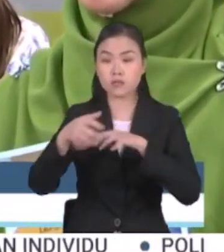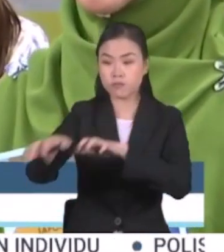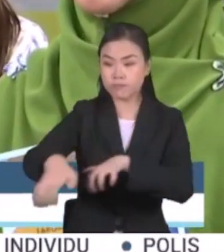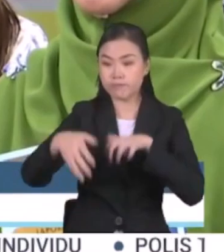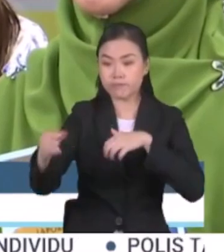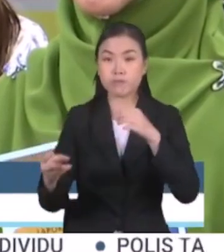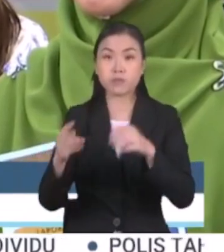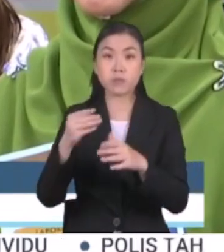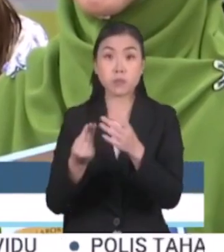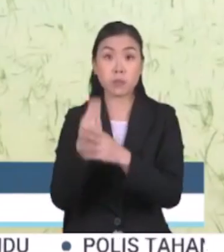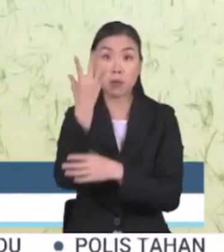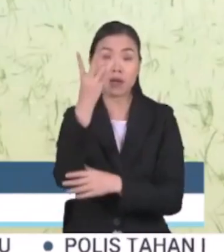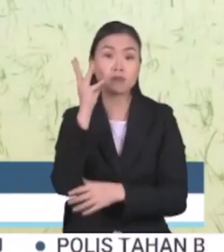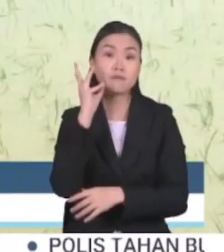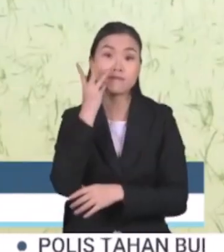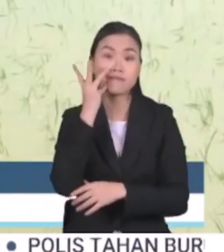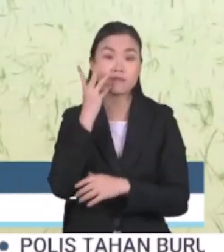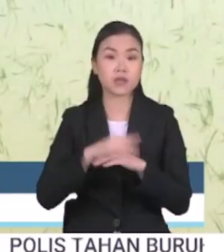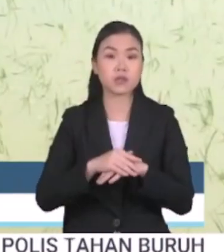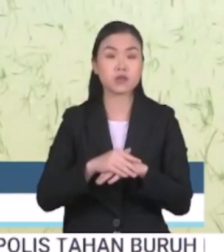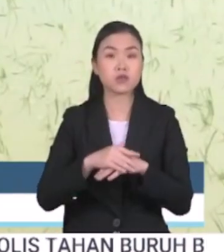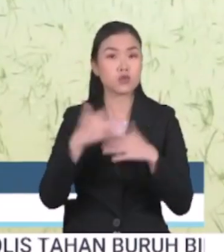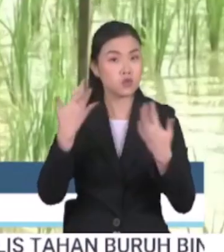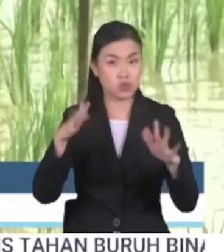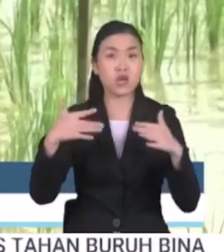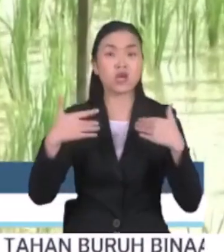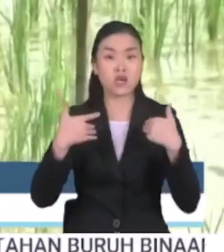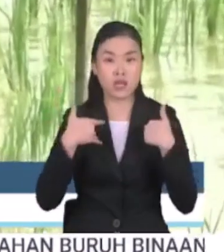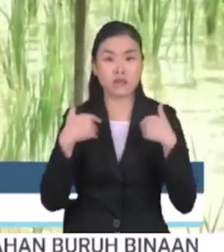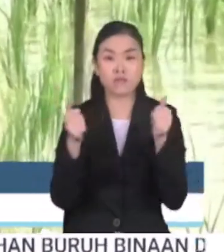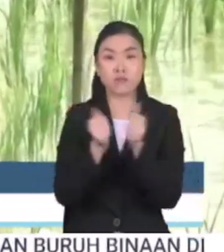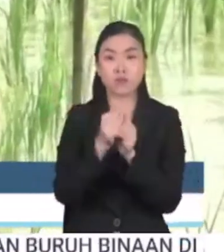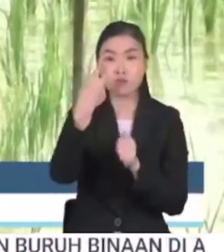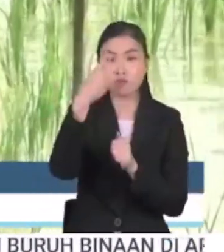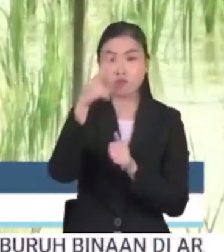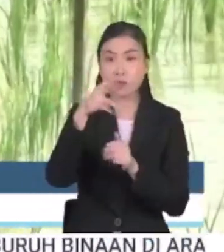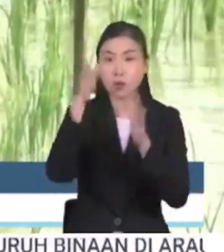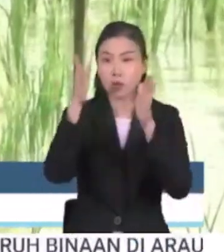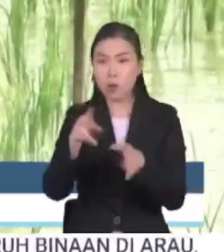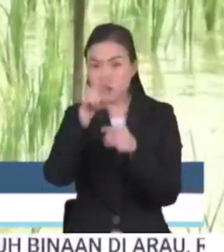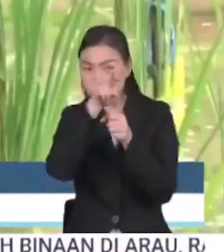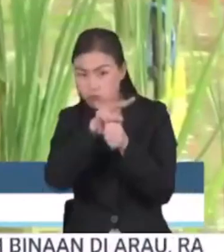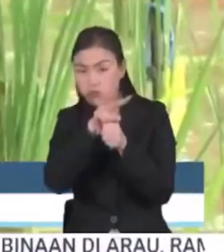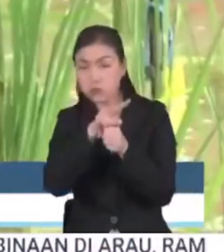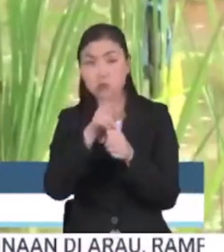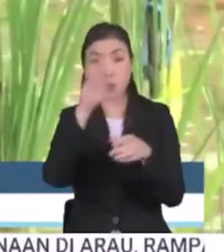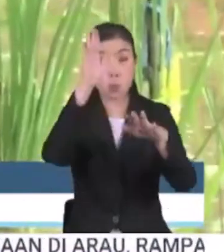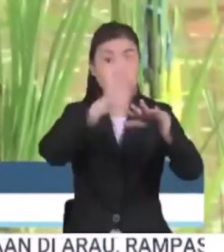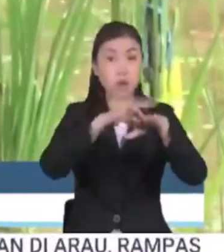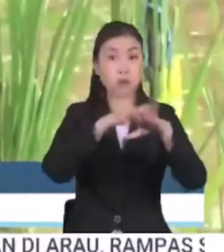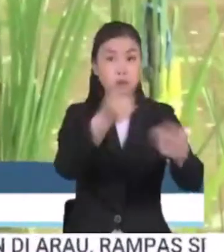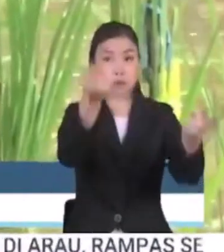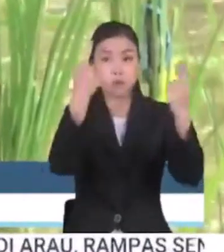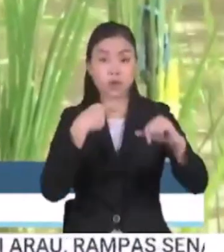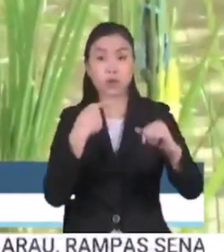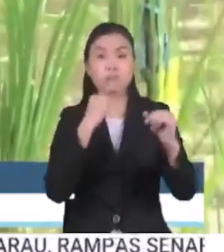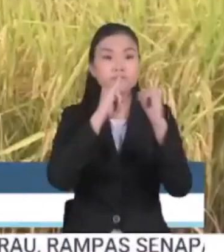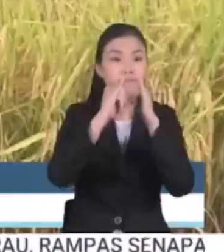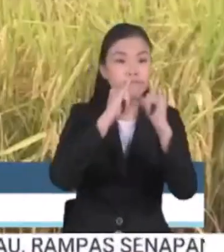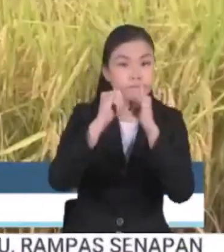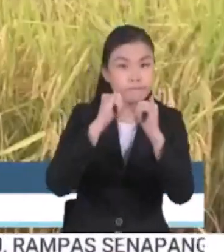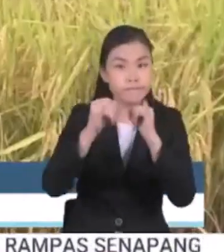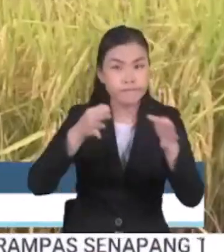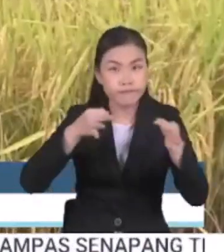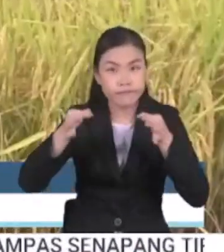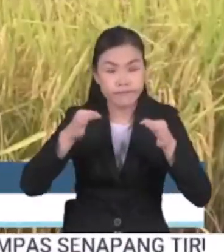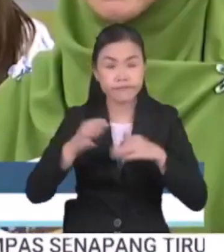sebanyak 4 prosiding telah pun diadakan dengan seramai 12 saksi telah pun dipanggil memberikan keterangan dan juga